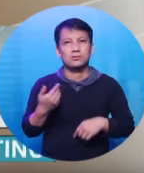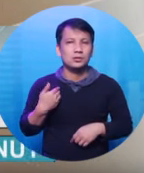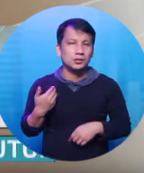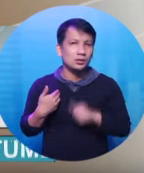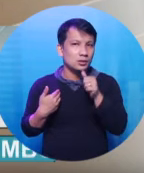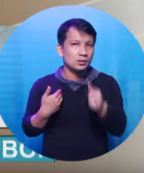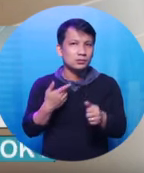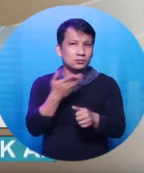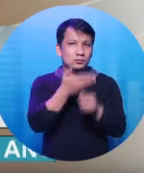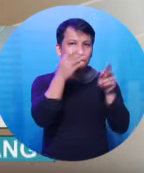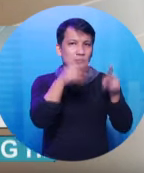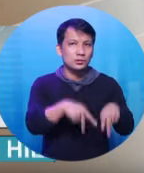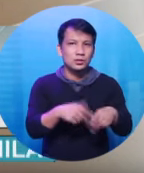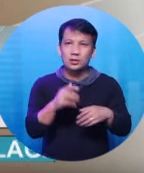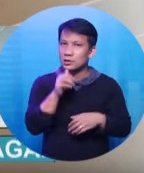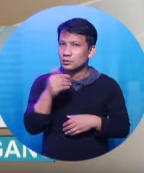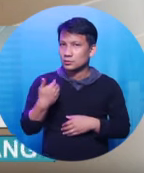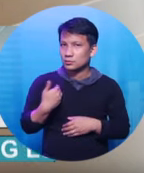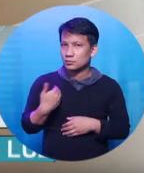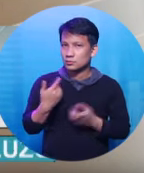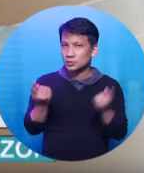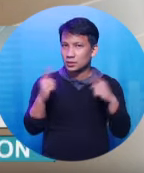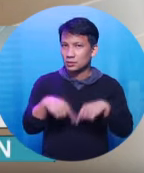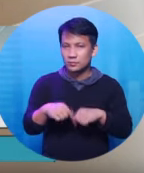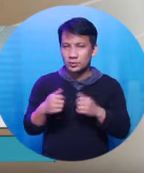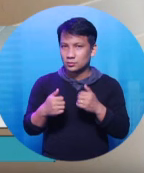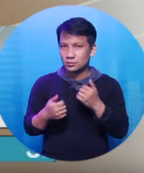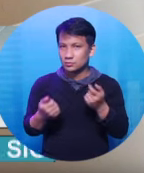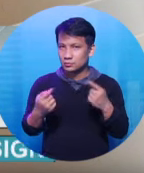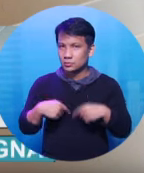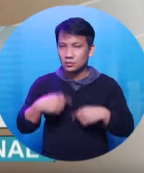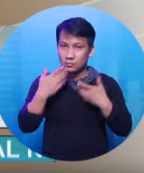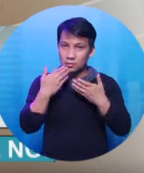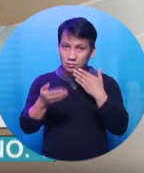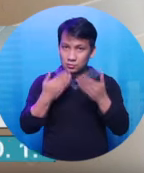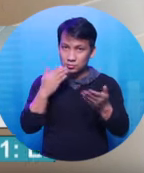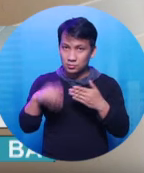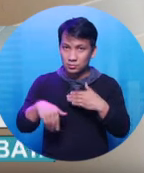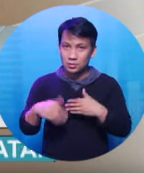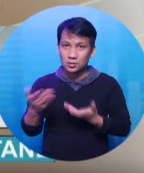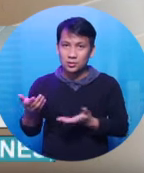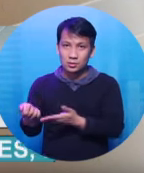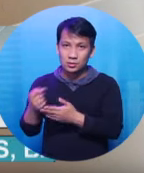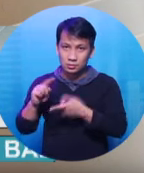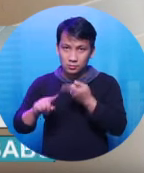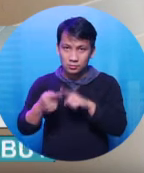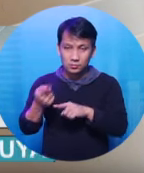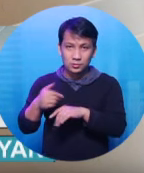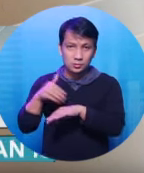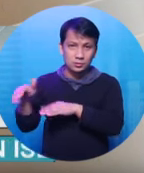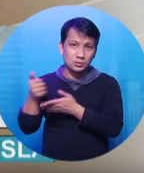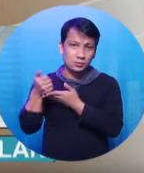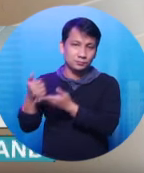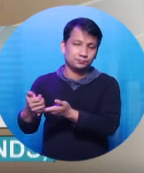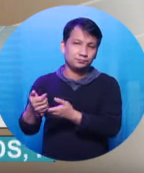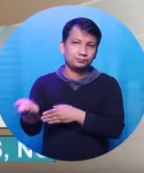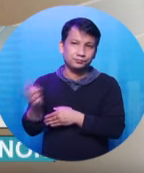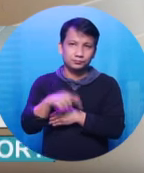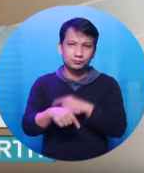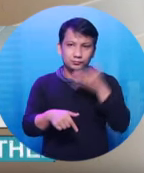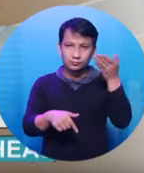kong kasuhan siya. Ayaw po ng kapatid kong umabot sa ganito. Pero nagpapasalamat po ako. May mga kaibigan po kaming tumutulong sa amin.